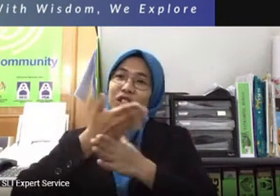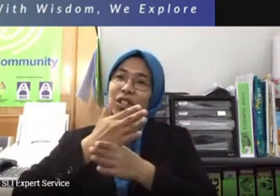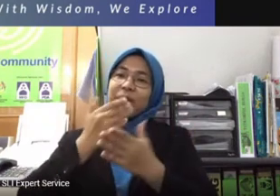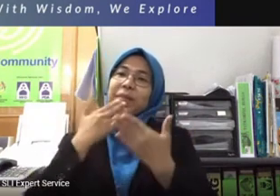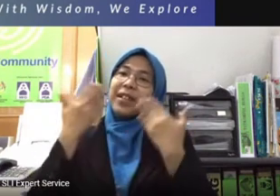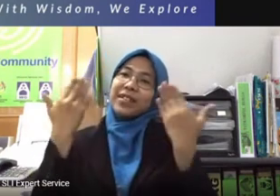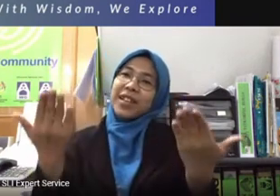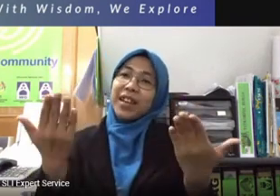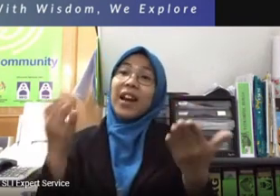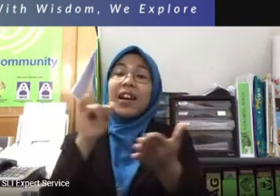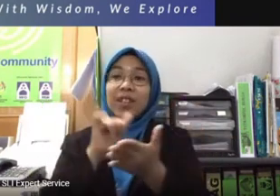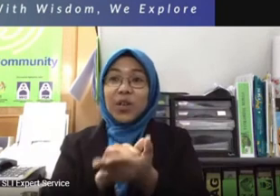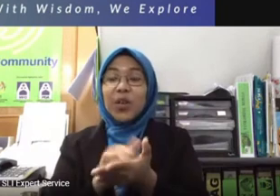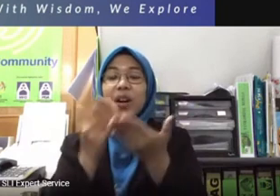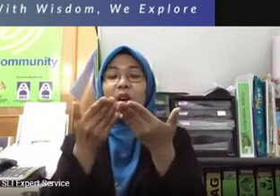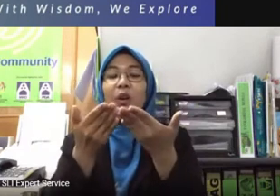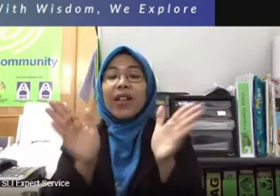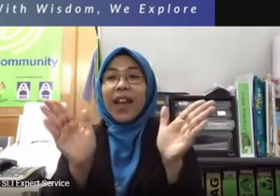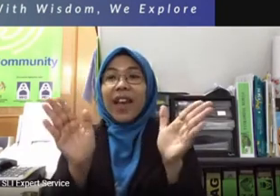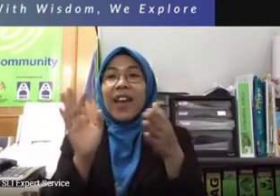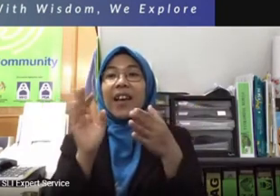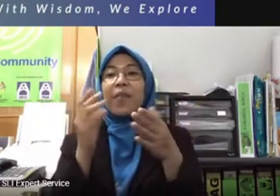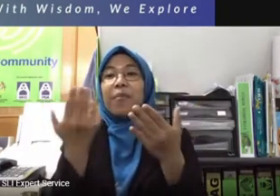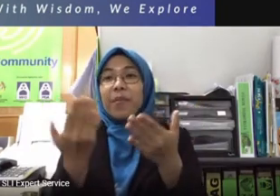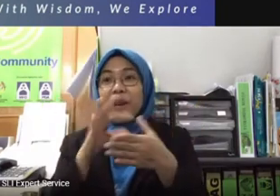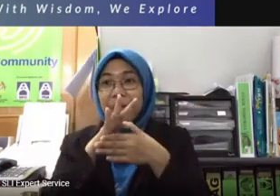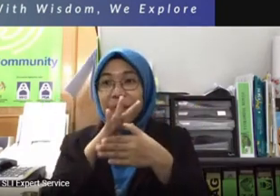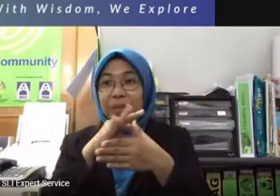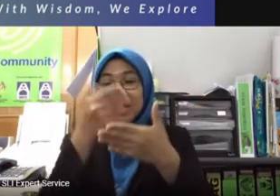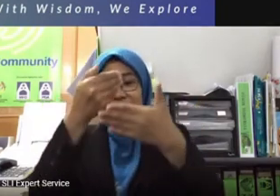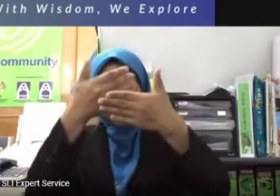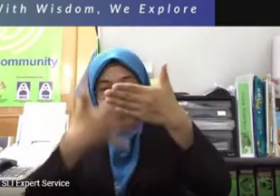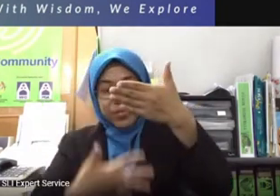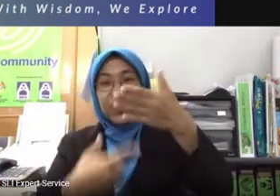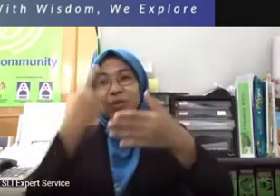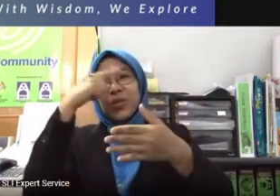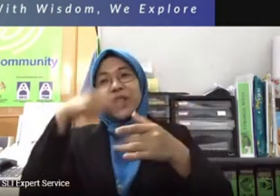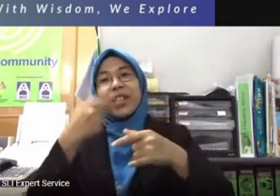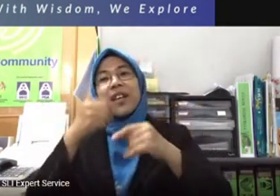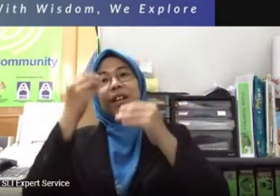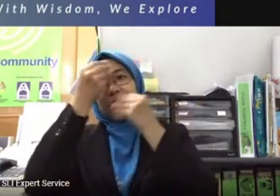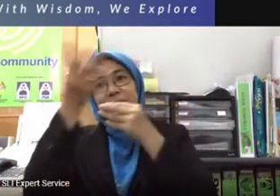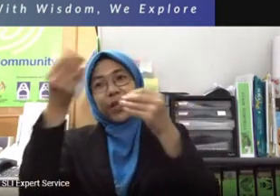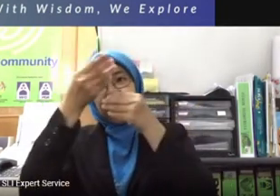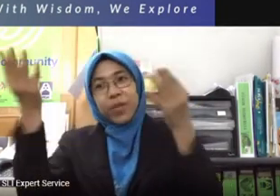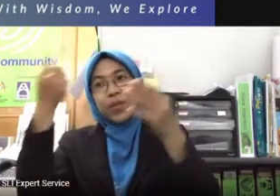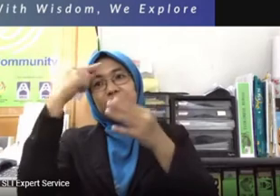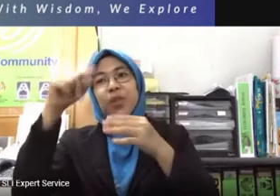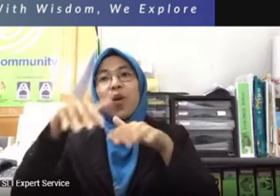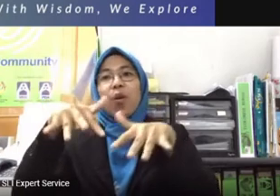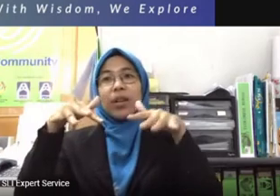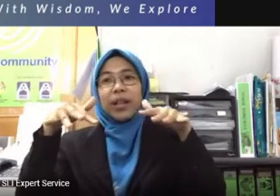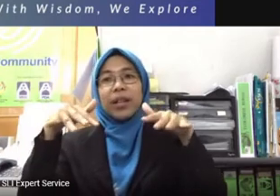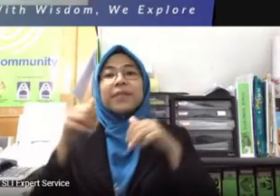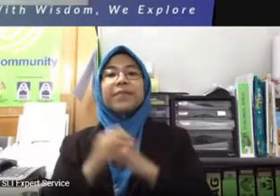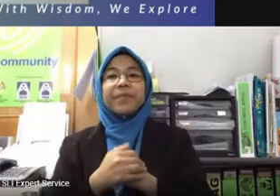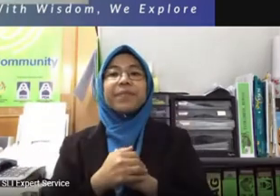kasih. Itu konten apa benda yang kita nak bagi tahulah untuk kepada audiens ni, dia punya secara spontannya.